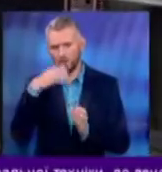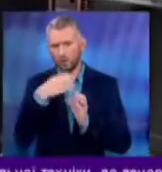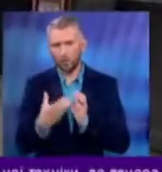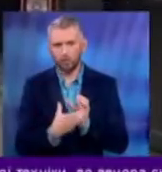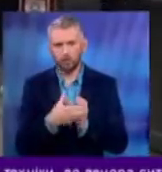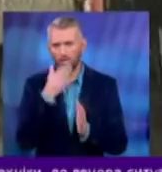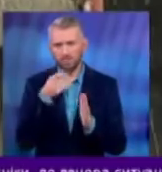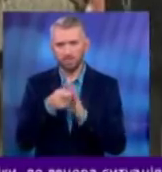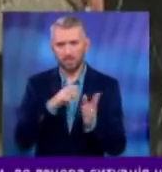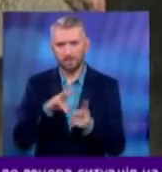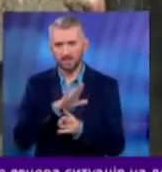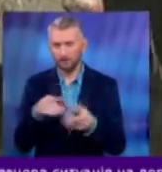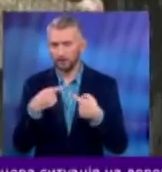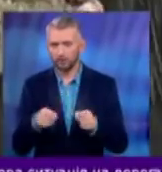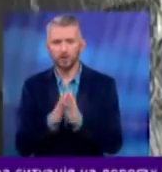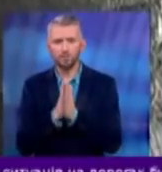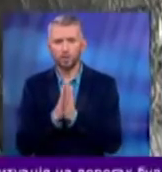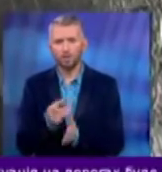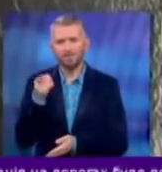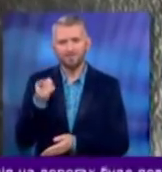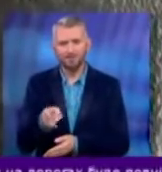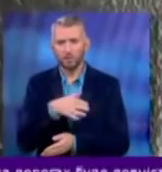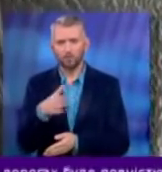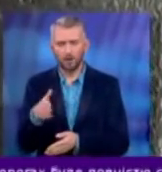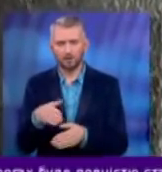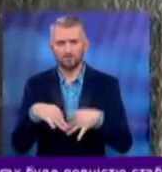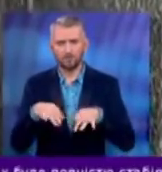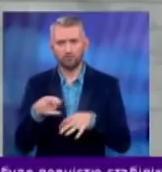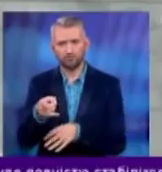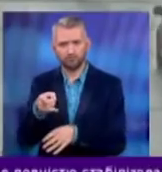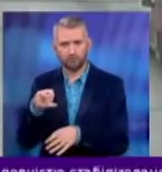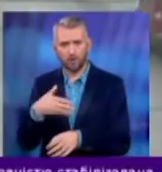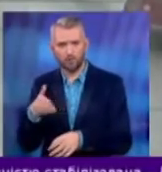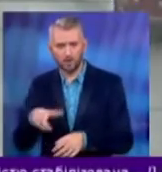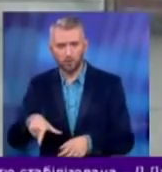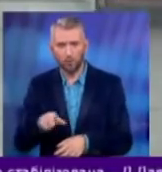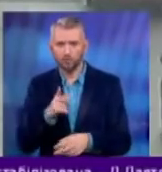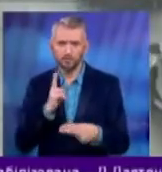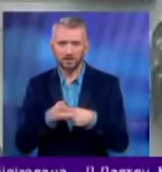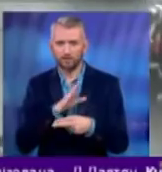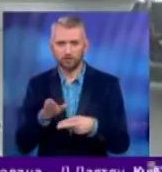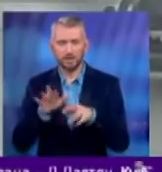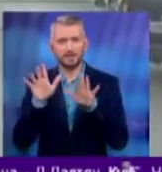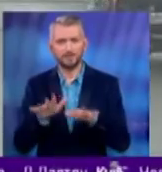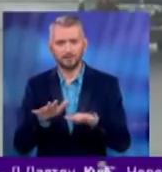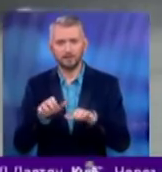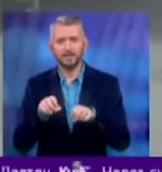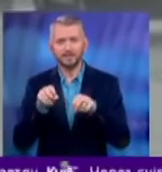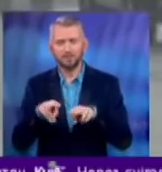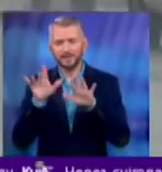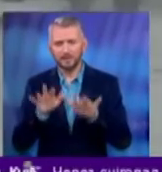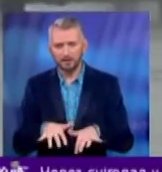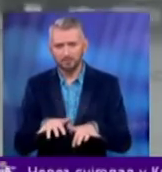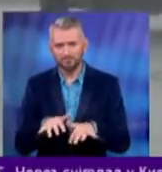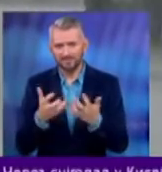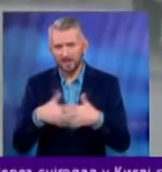підставляти інших. І просять не паркувати машини обабіч дороги, щоб не заважати спецтехніці прибирати сніг. Вадим Ярошенко, Олександр